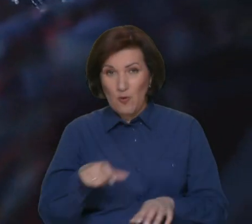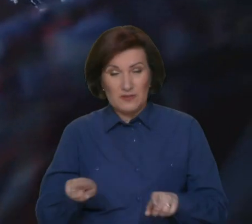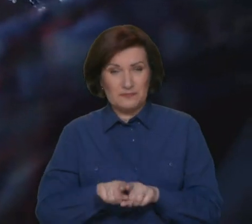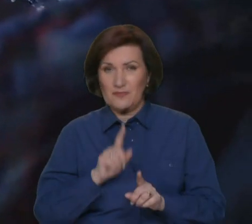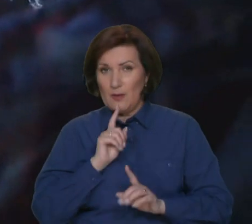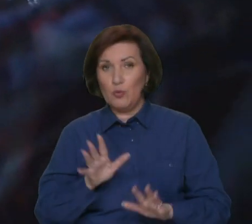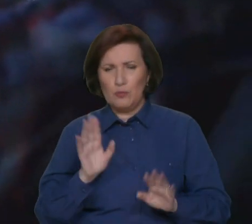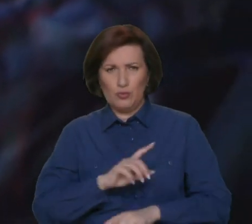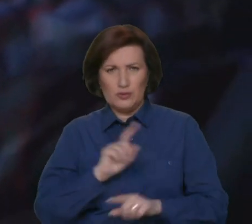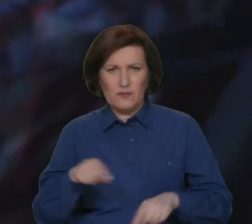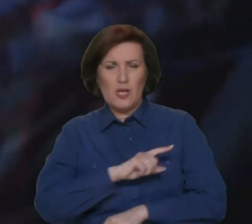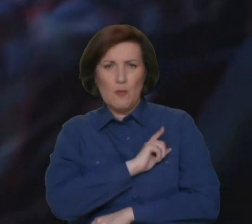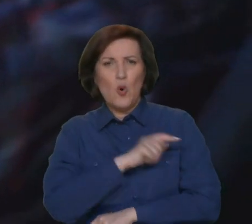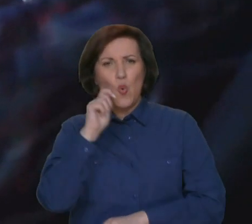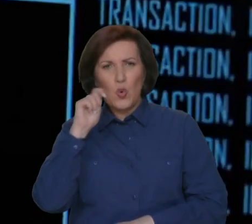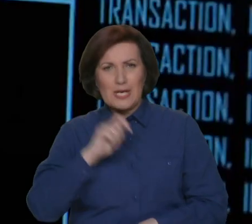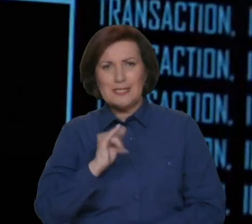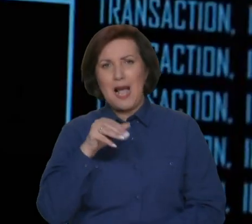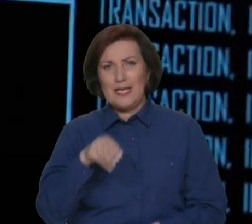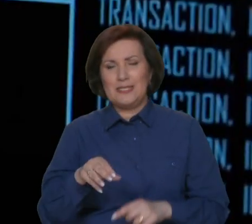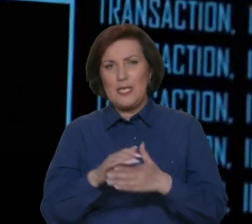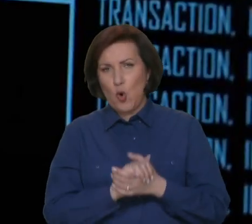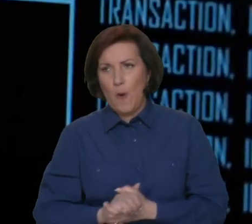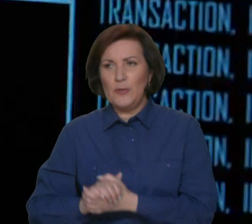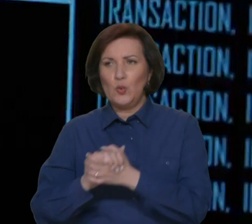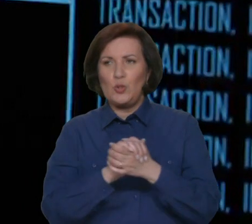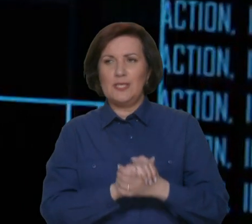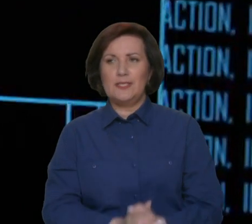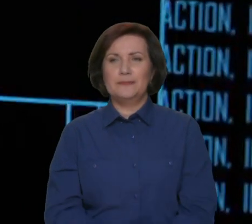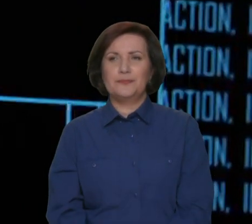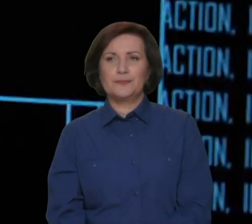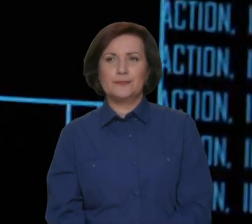планують створити потужнішу українську IT-ком'юніті.